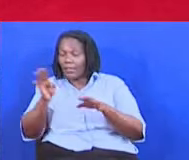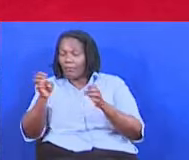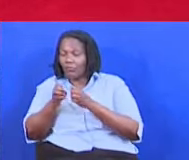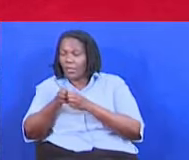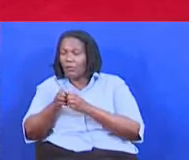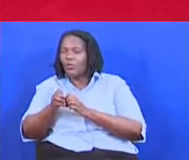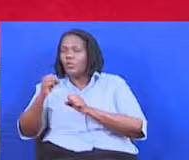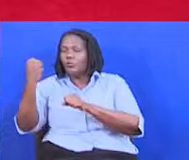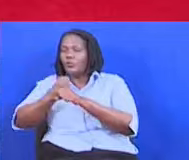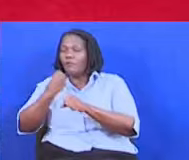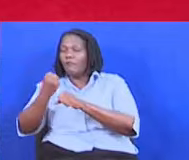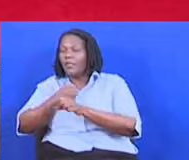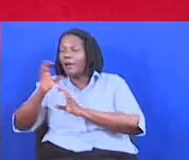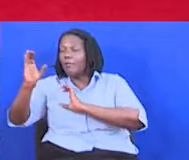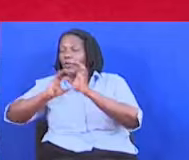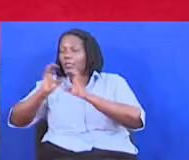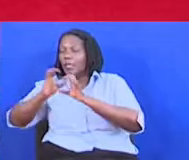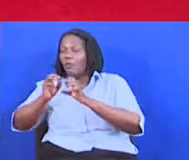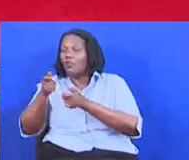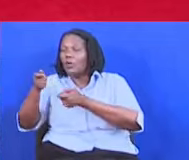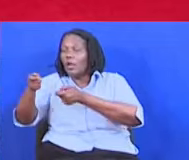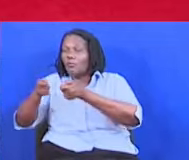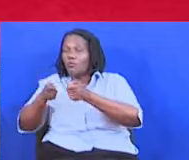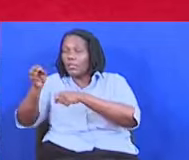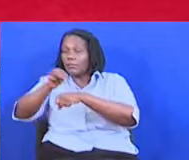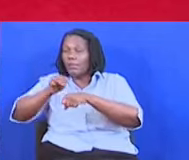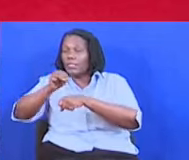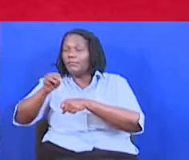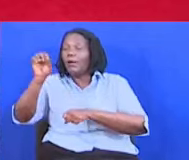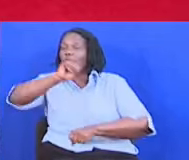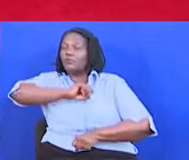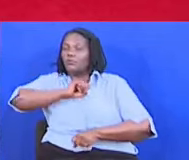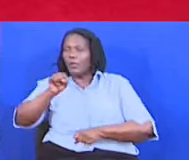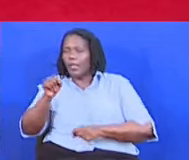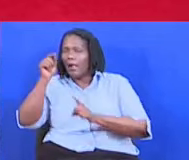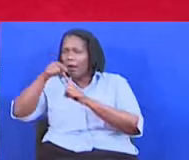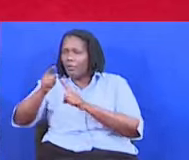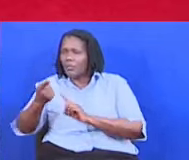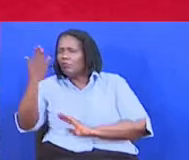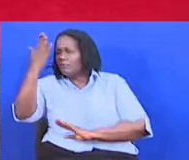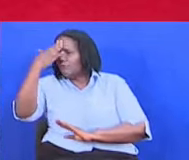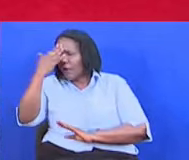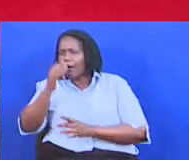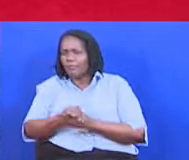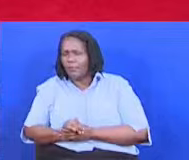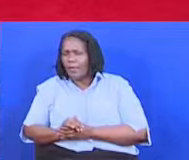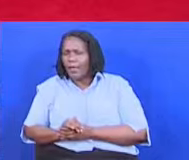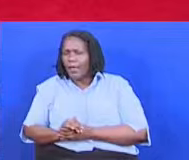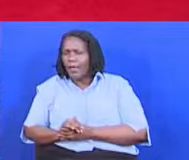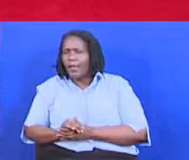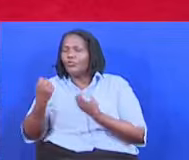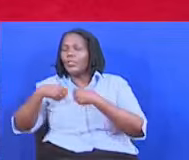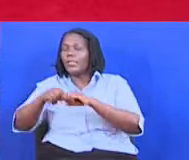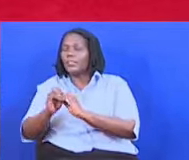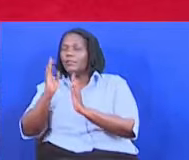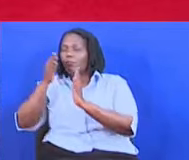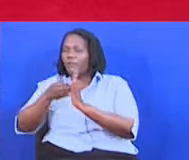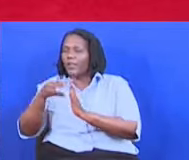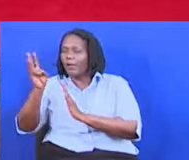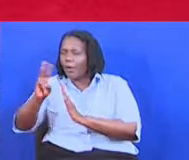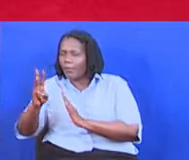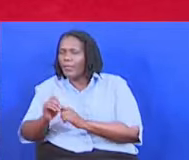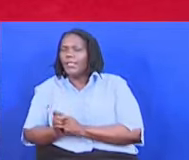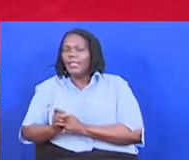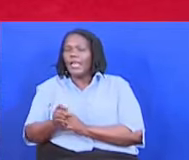wa halmashauri ya Manispaa ya Songea ili tuweze kujua status ya utekelezaji ikoje na tuweze kuona namna gani tunapata fedha kwa